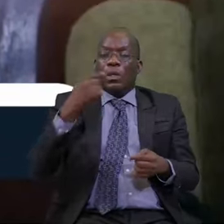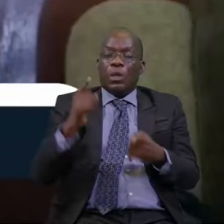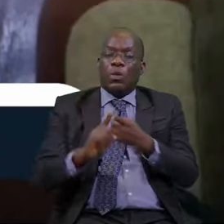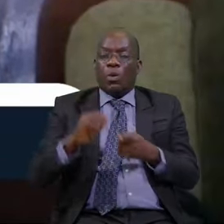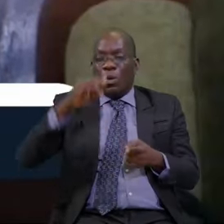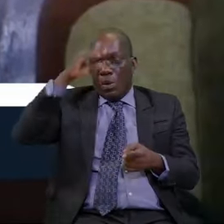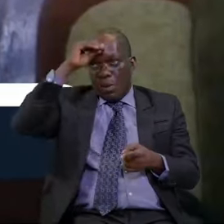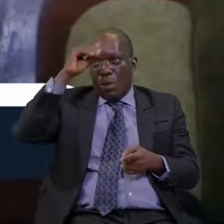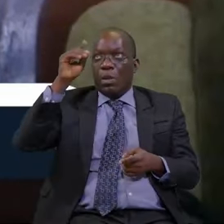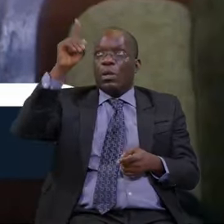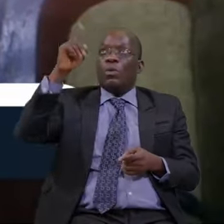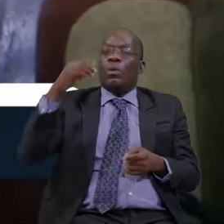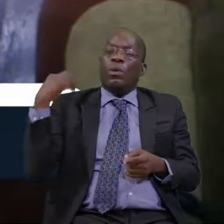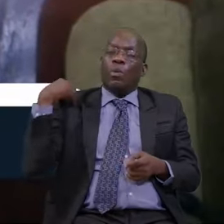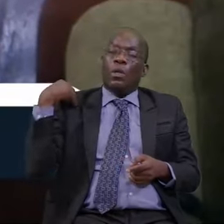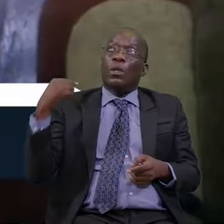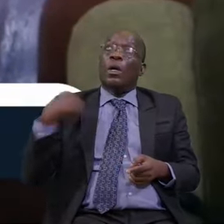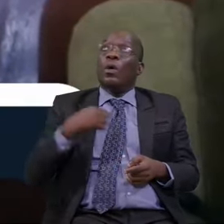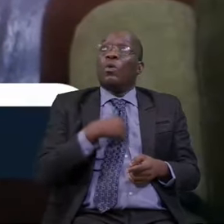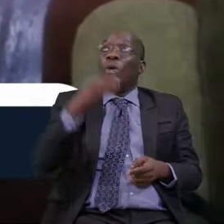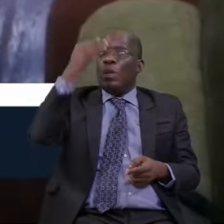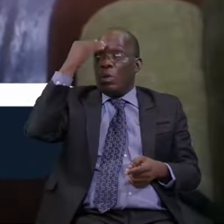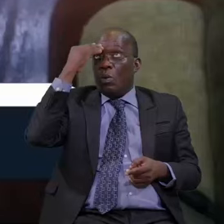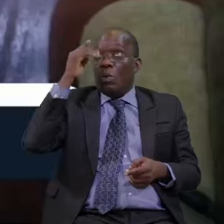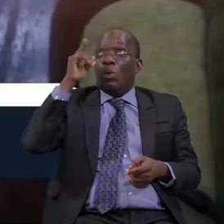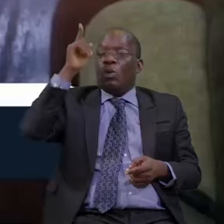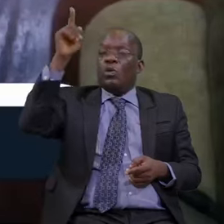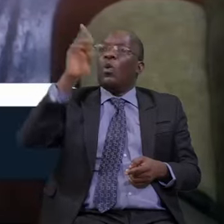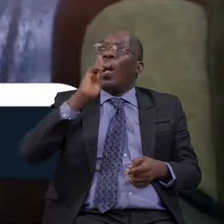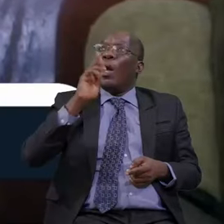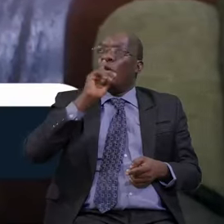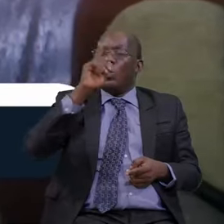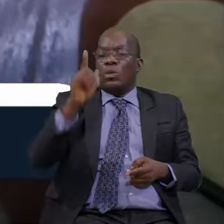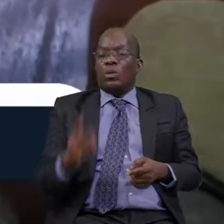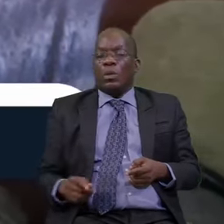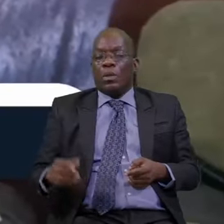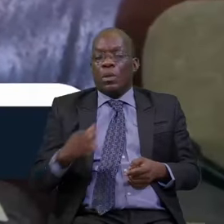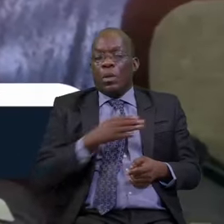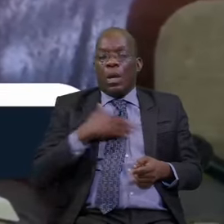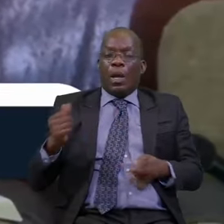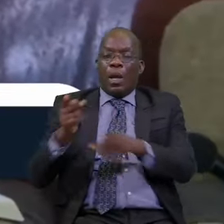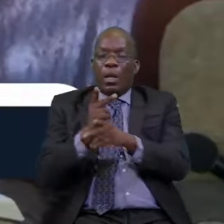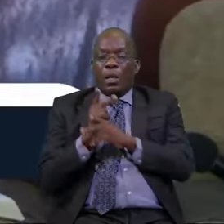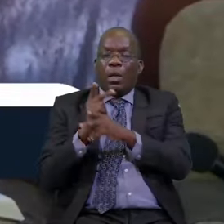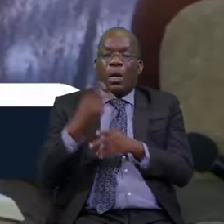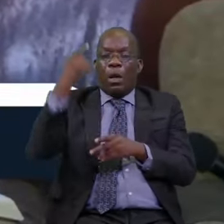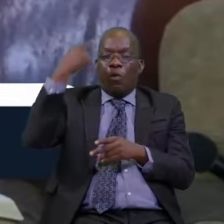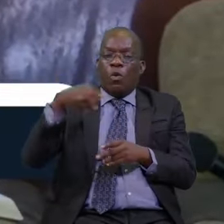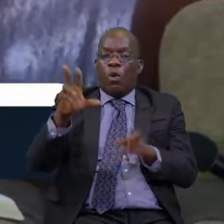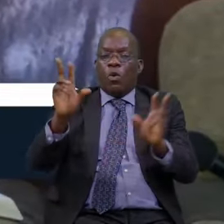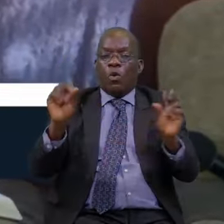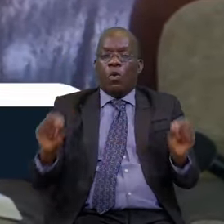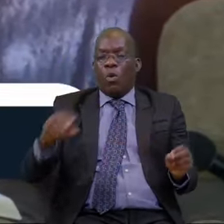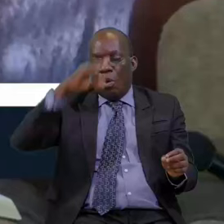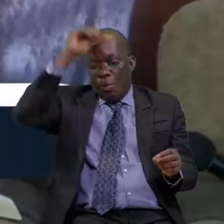Maître, nous savons que tu es vrai et que tu ne t'inquiètes de